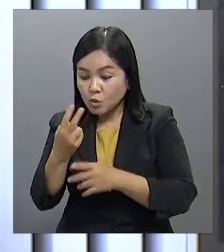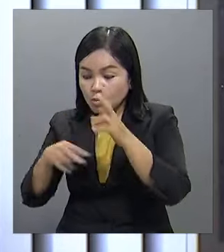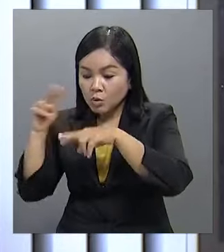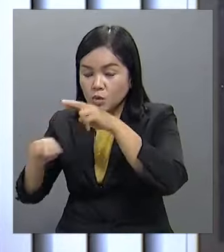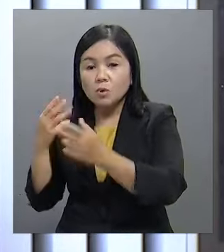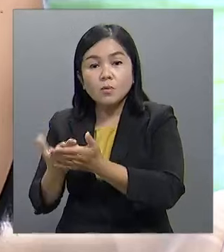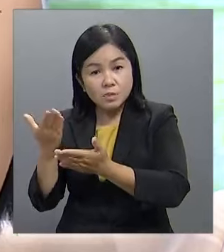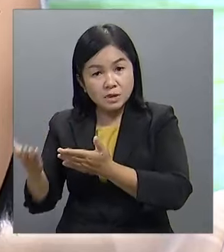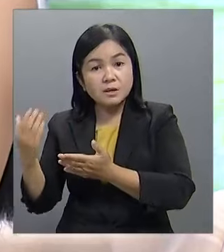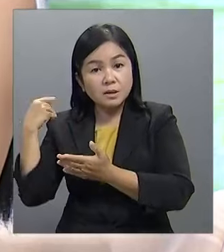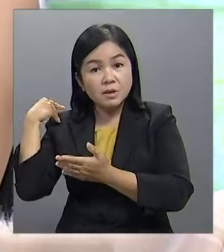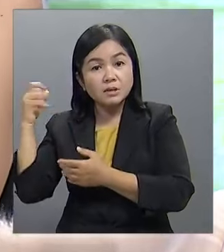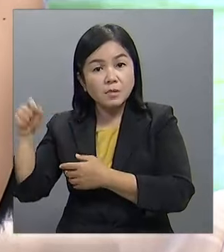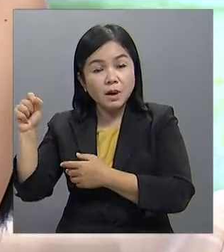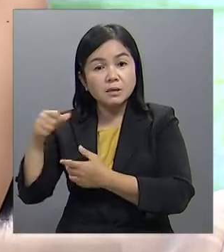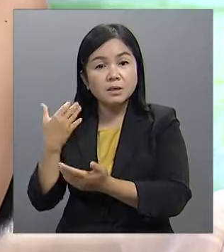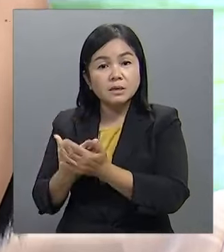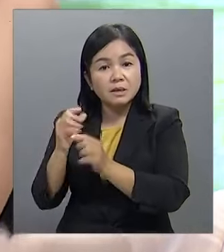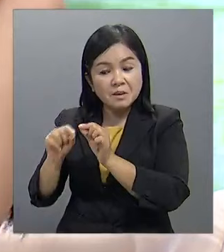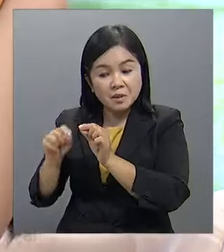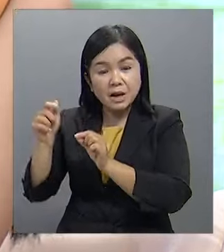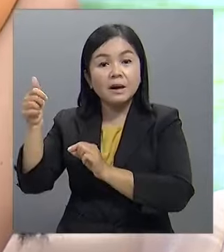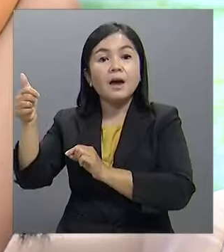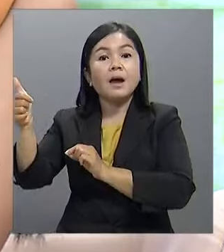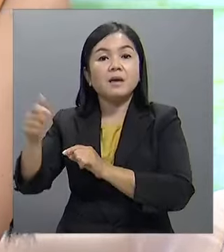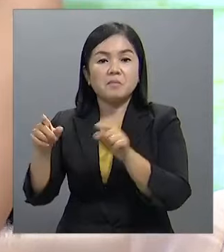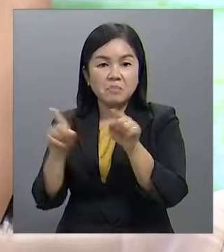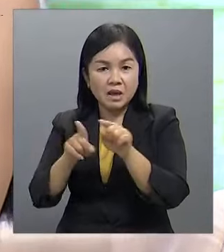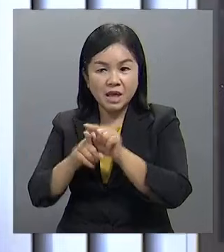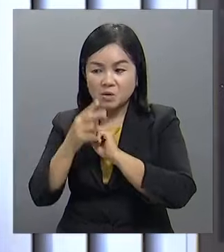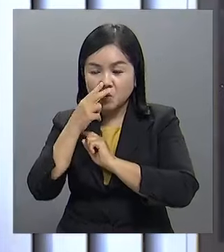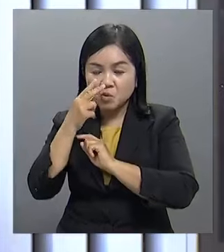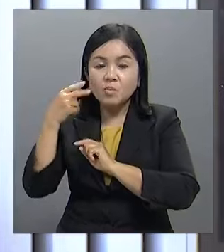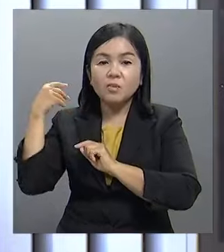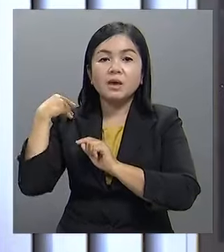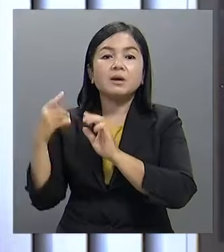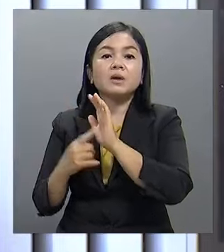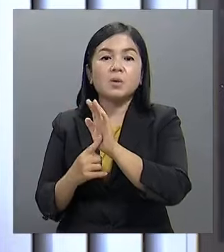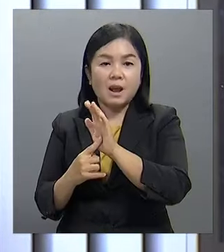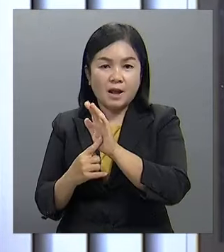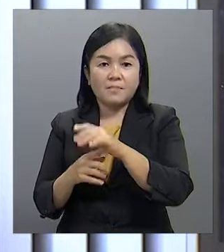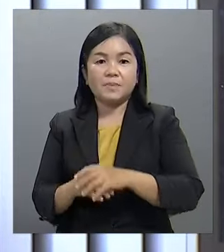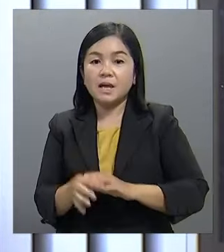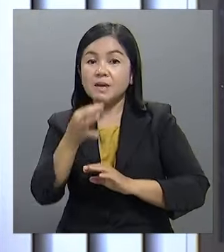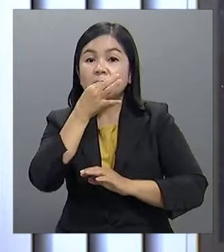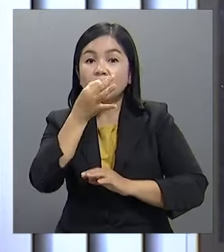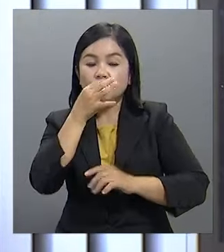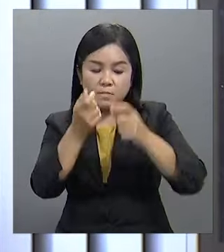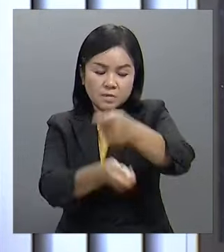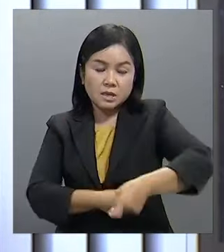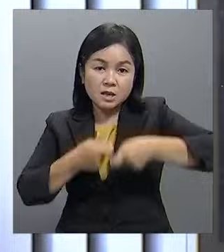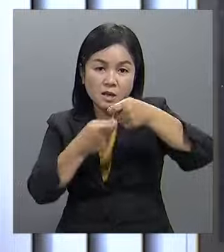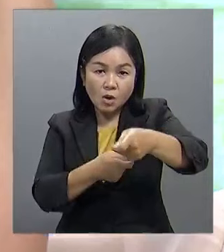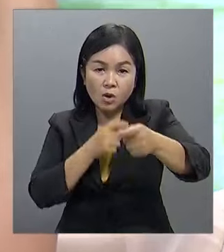ป็นการกำจัดขยะ มีเป็นซีรีส์อะไรนี่พี่ต๊อบ ใช่นะแบบนั้นเป็นต้นนะครับอ้าวเกษตรกรเมื่อเช้าเราพูดถึงเรื่องของสับปะรด